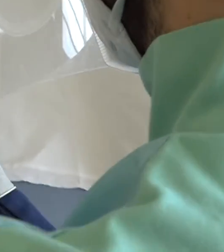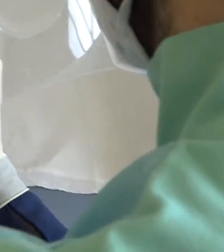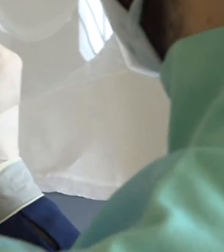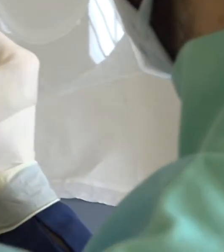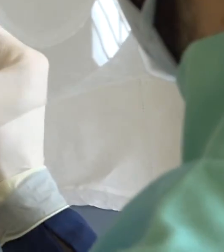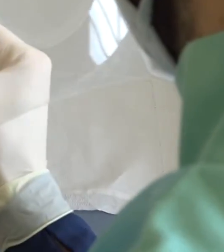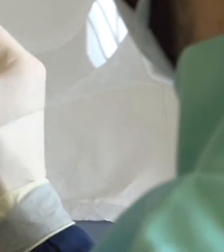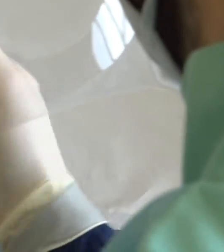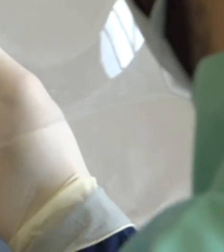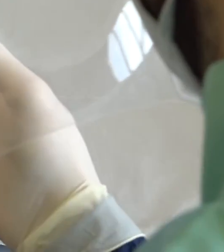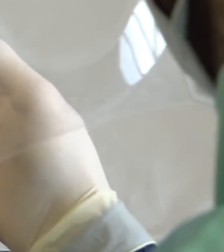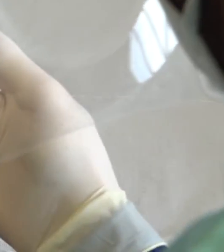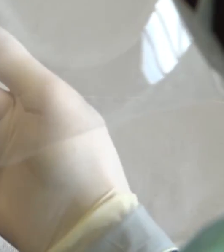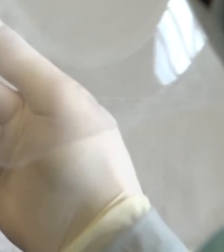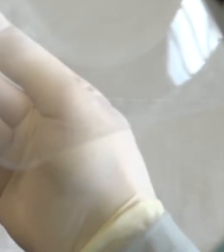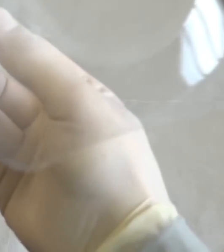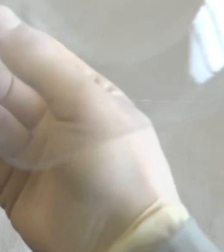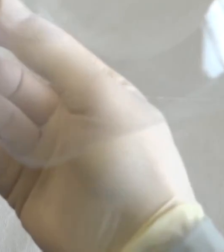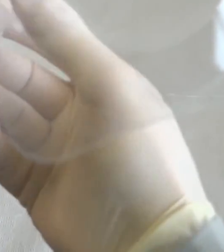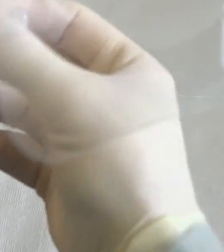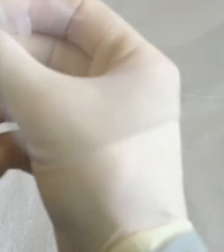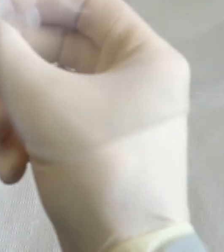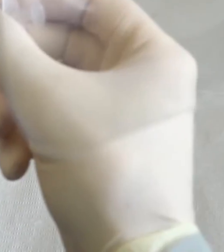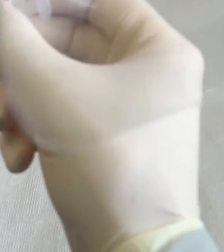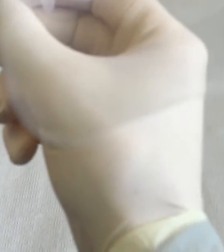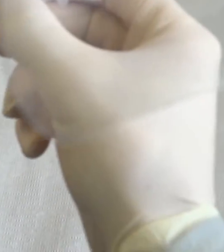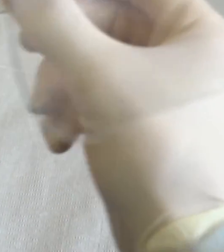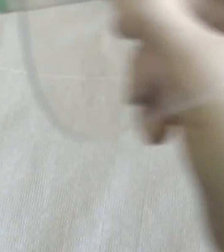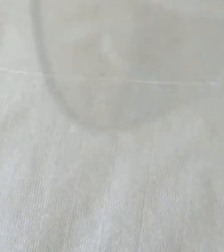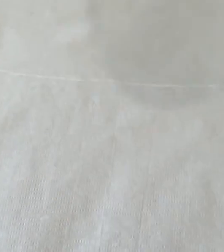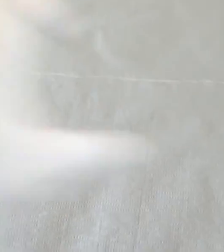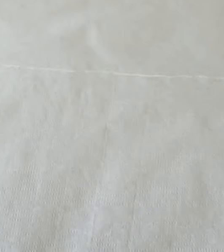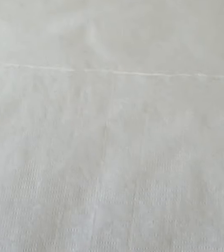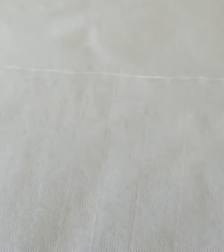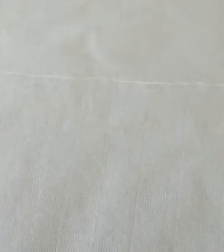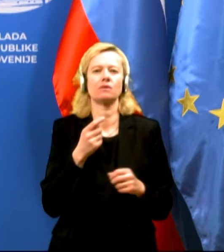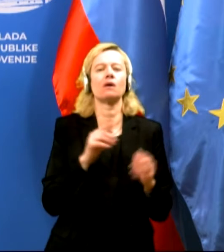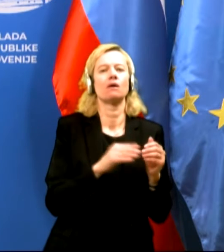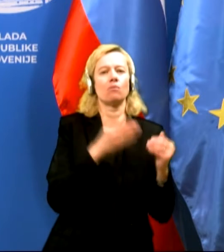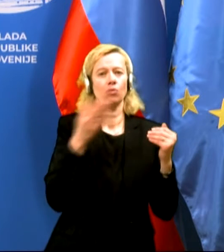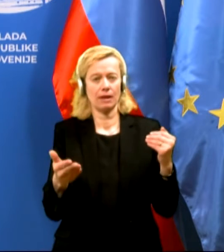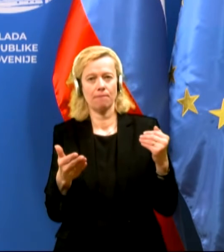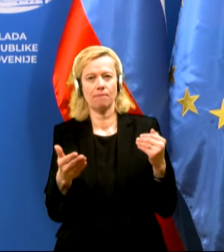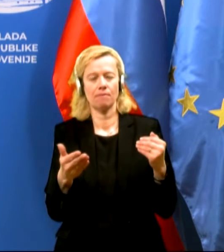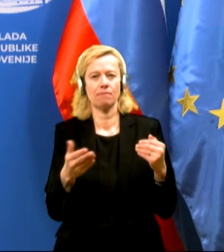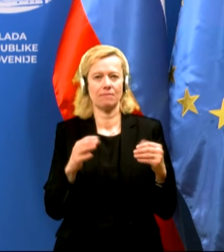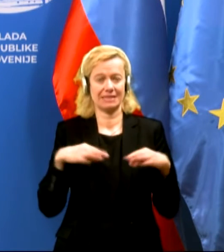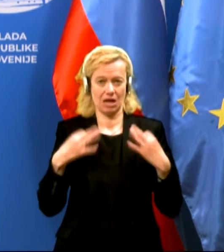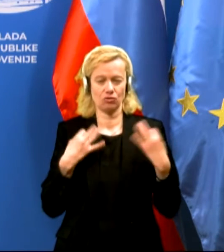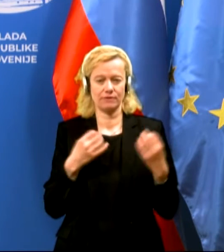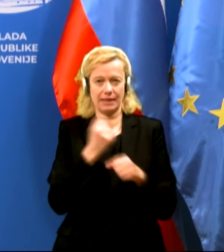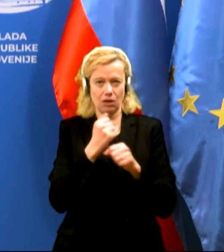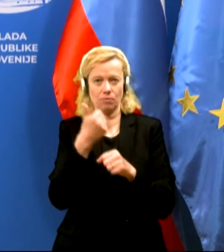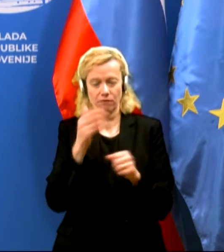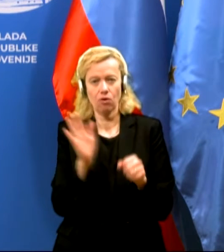cepljenje ostajajo enake, kot so bile do zdaj in sicer. Tako po vrstnem redu za zdravstvenimi delavci cepimo